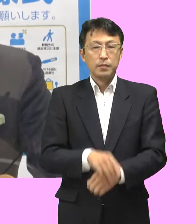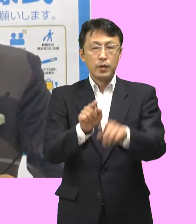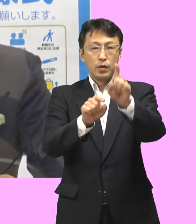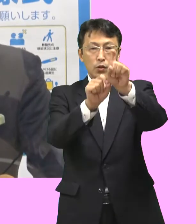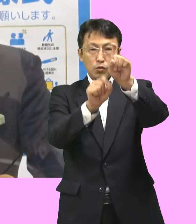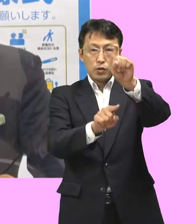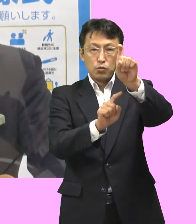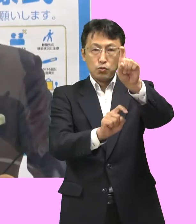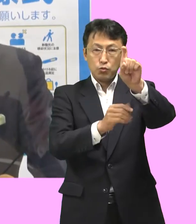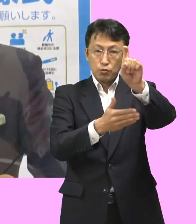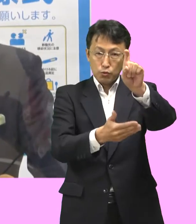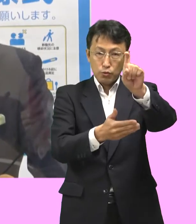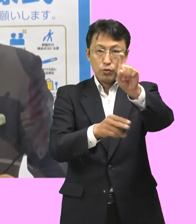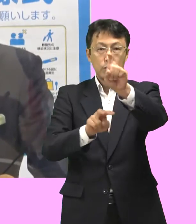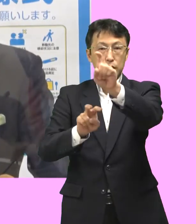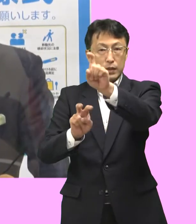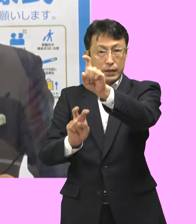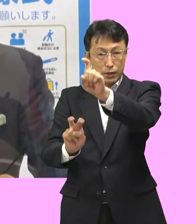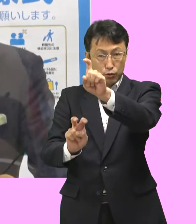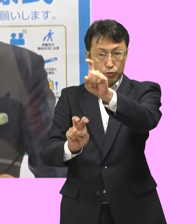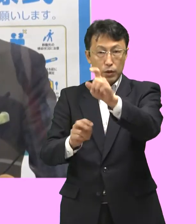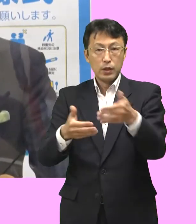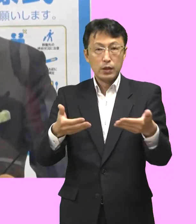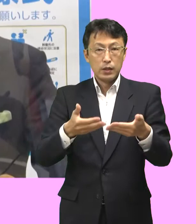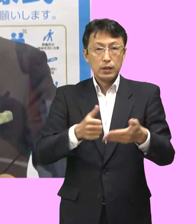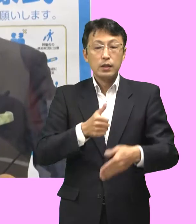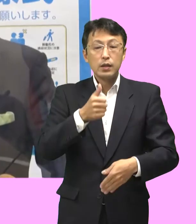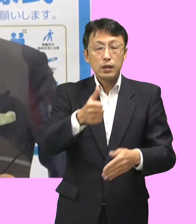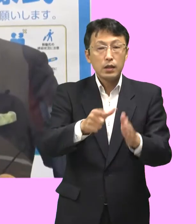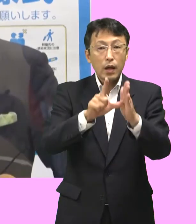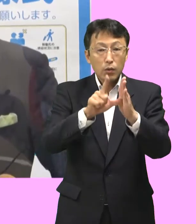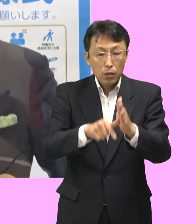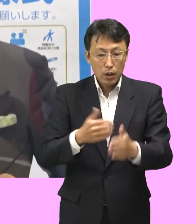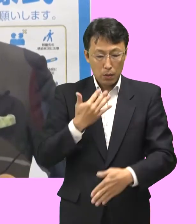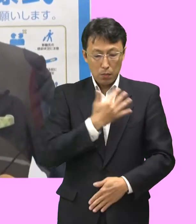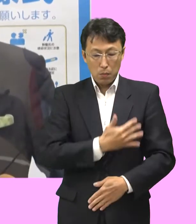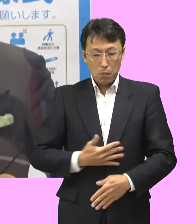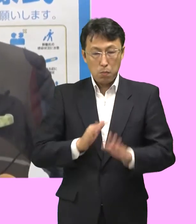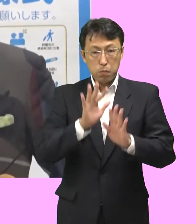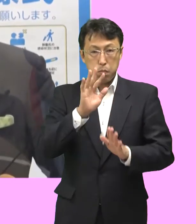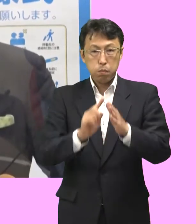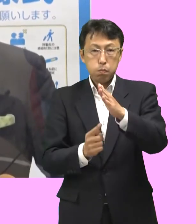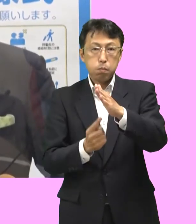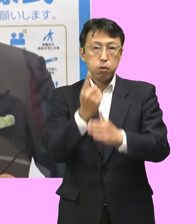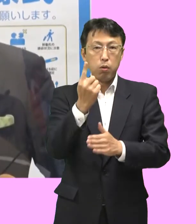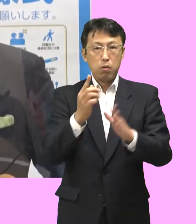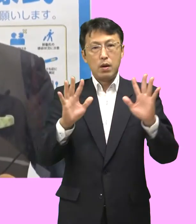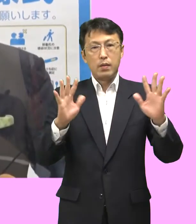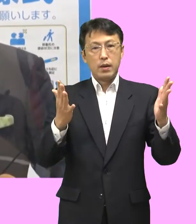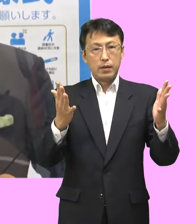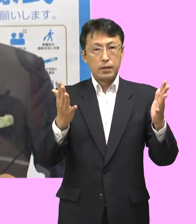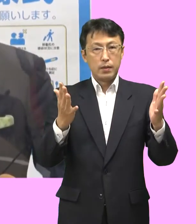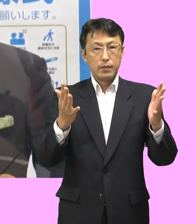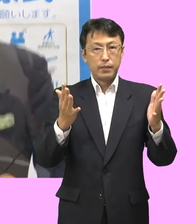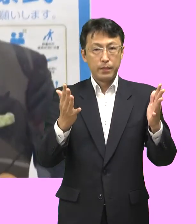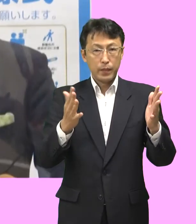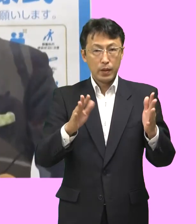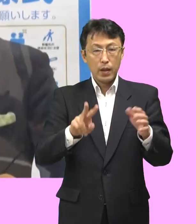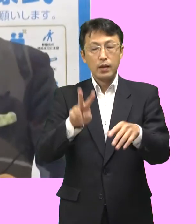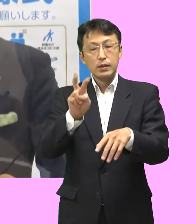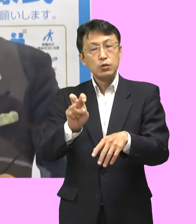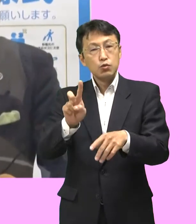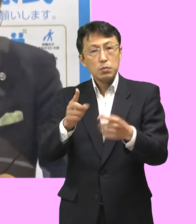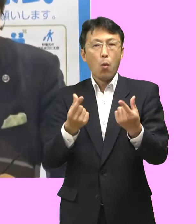19、20と出勤し、症状なくて、21も、同様ではあったわけですが、31例